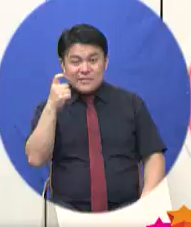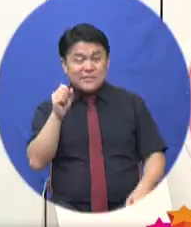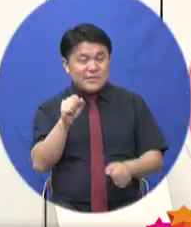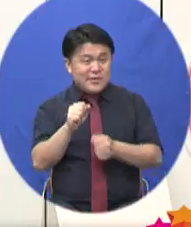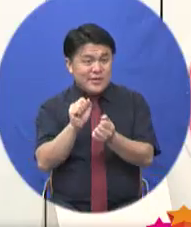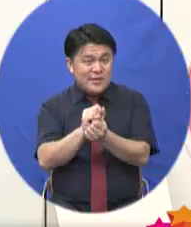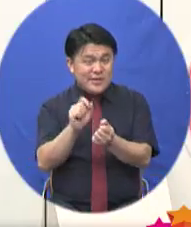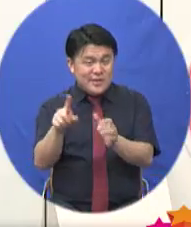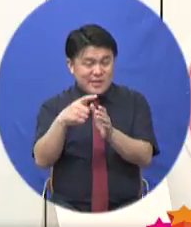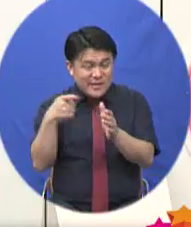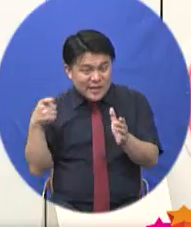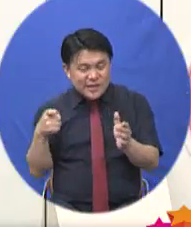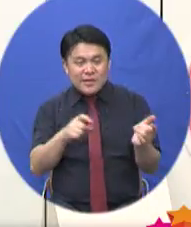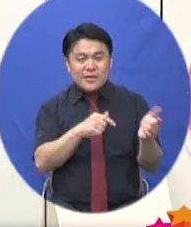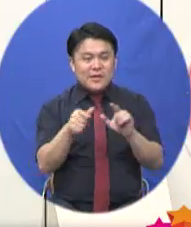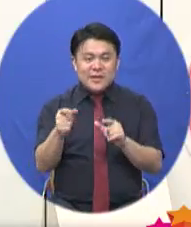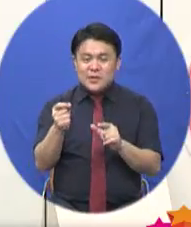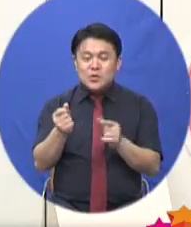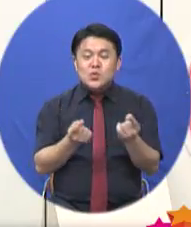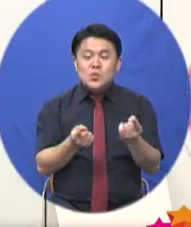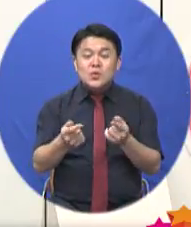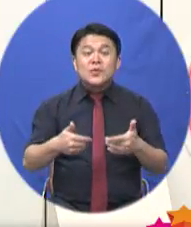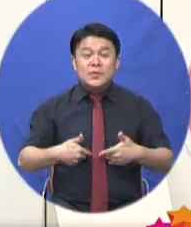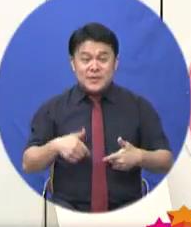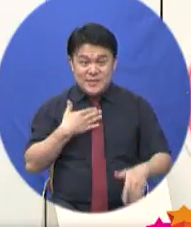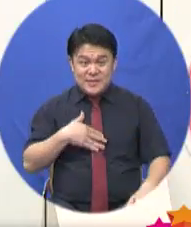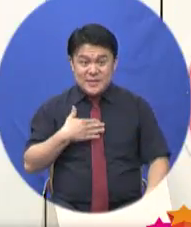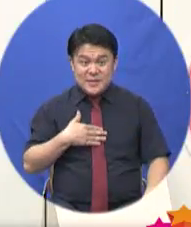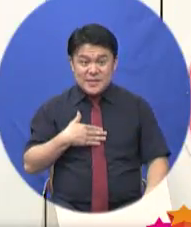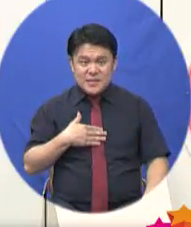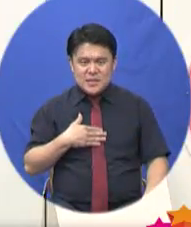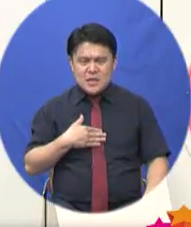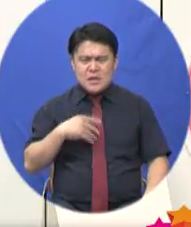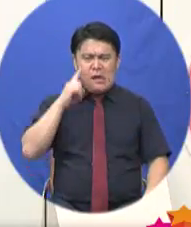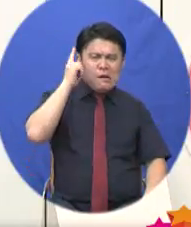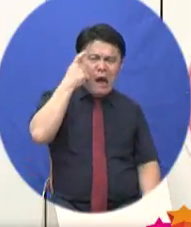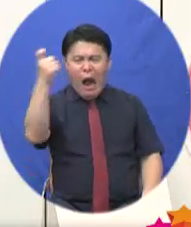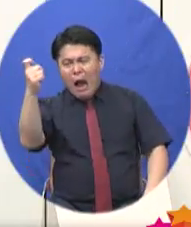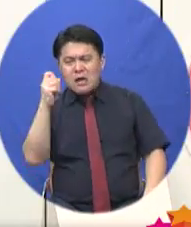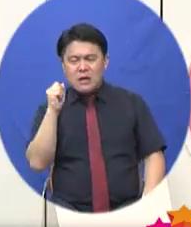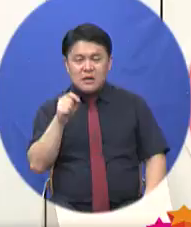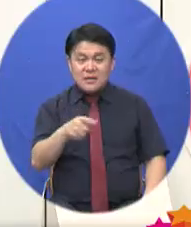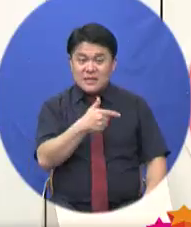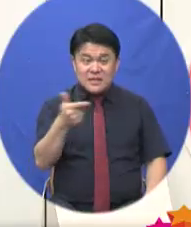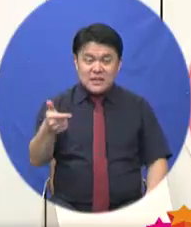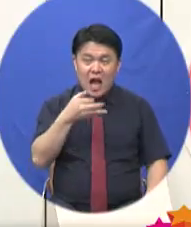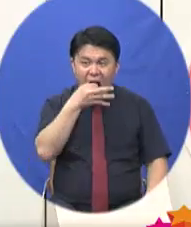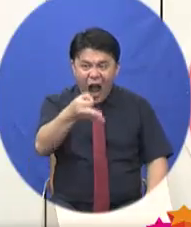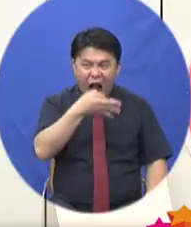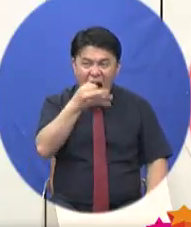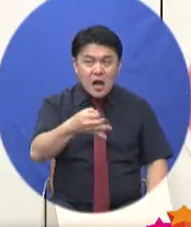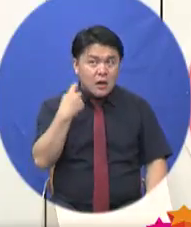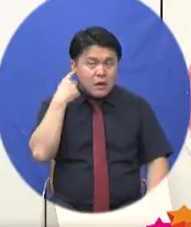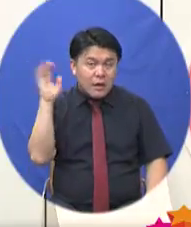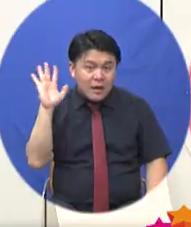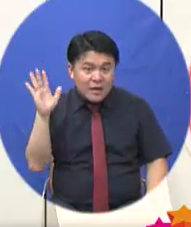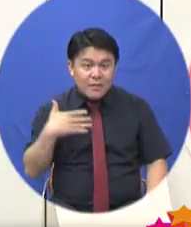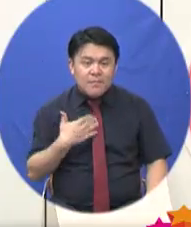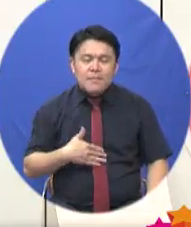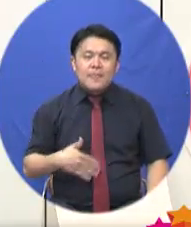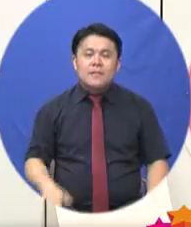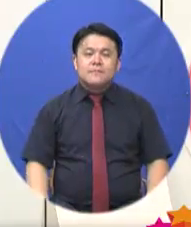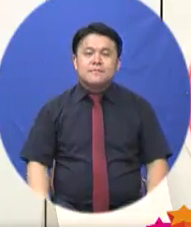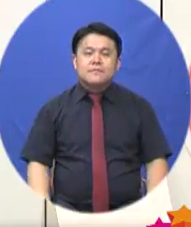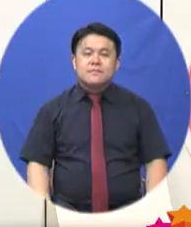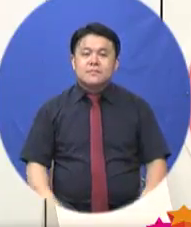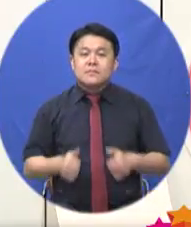전복을 따랴 이렇게 찬찬히 하세요. 구를 따랴 전복 그러면 음악이 안 들려요. 그래가지고